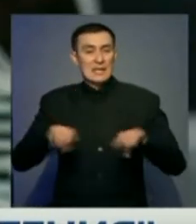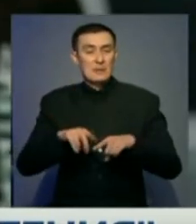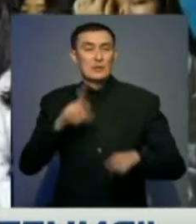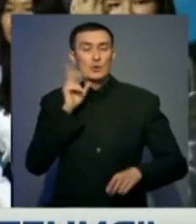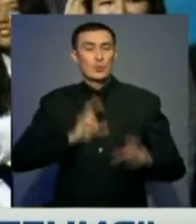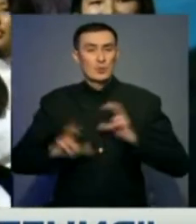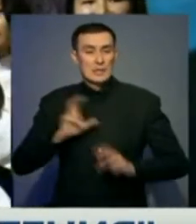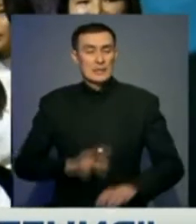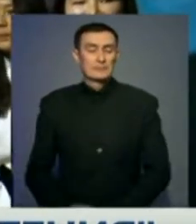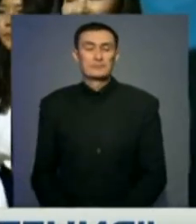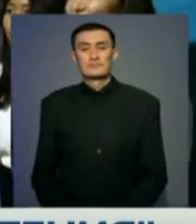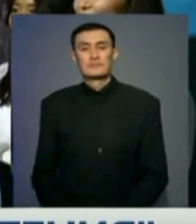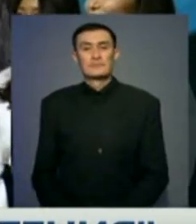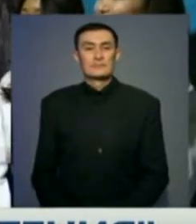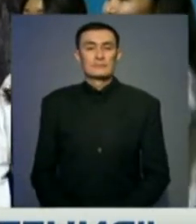студенты.